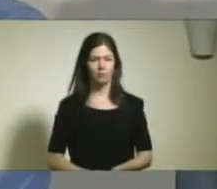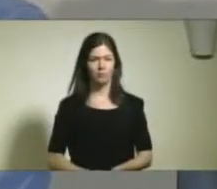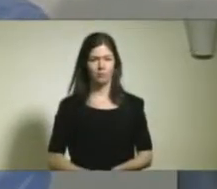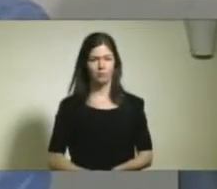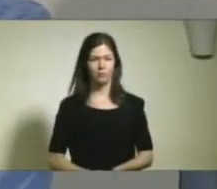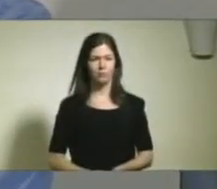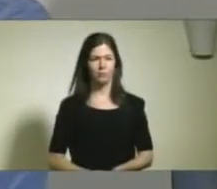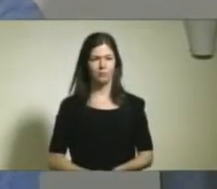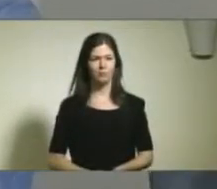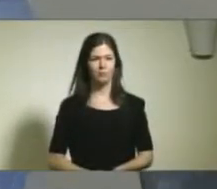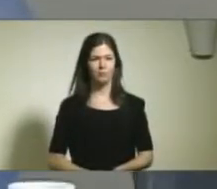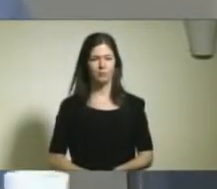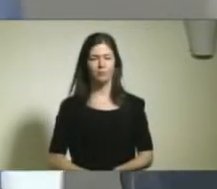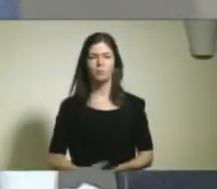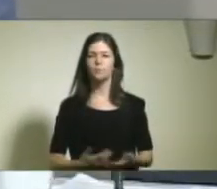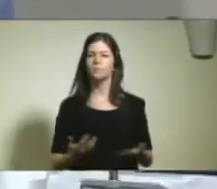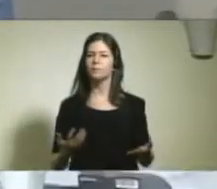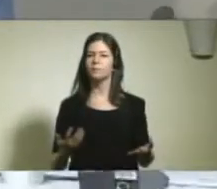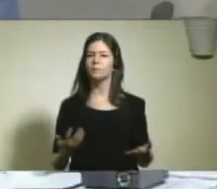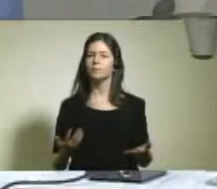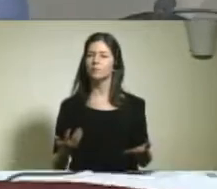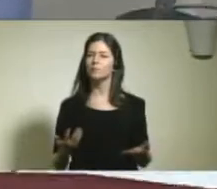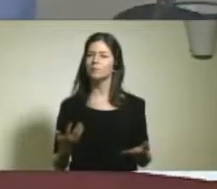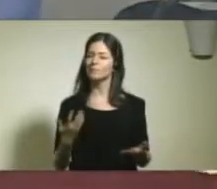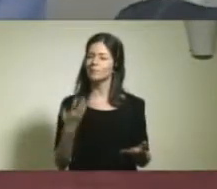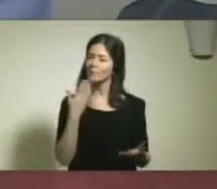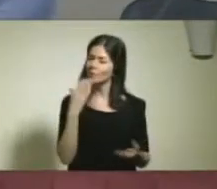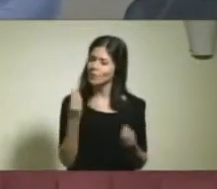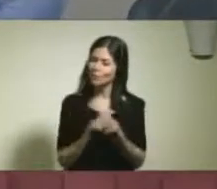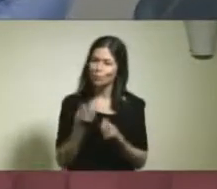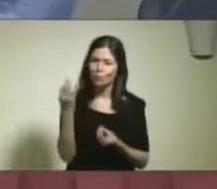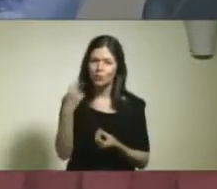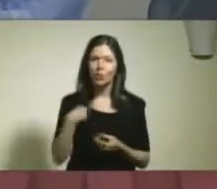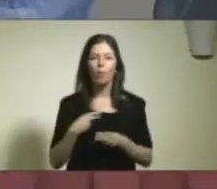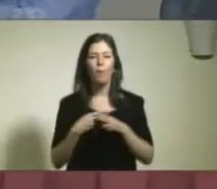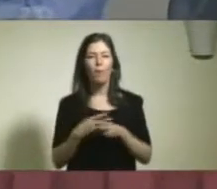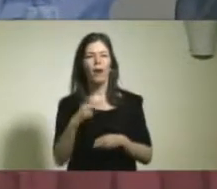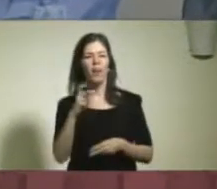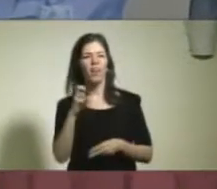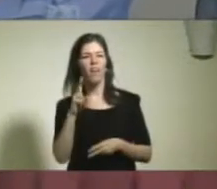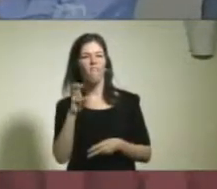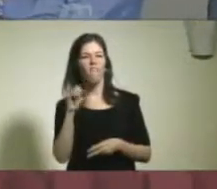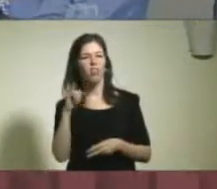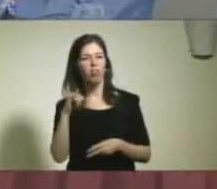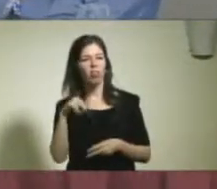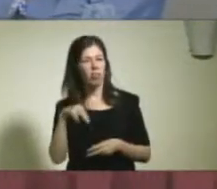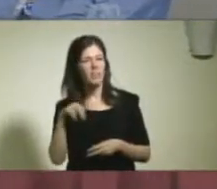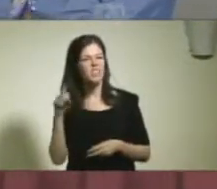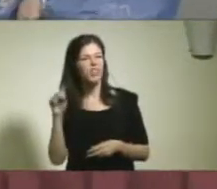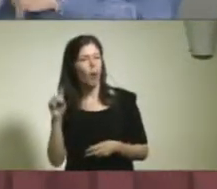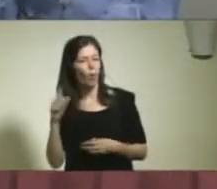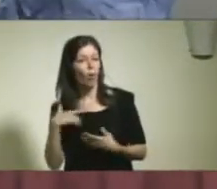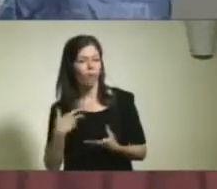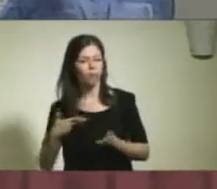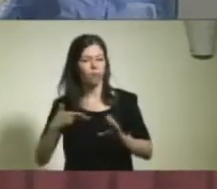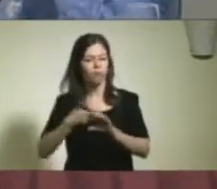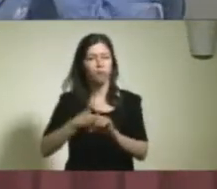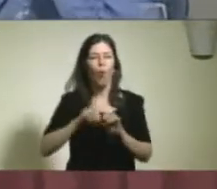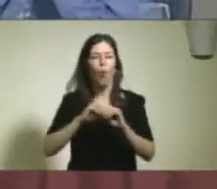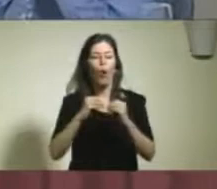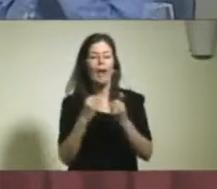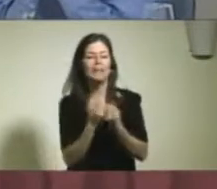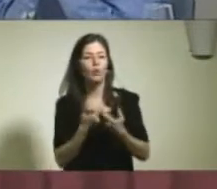Oui, merci beaucoup pour les présentations. Je m'appelle Kevin Scarrett et je m'implique dans une organisation locale